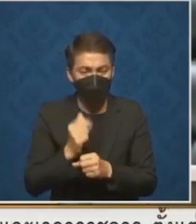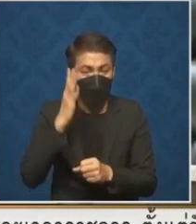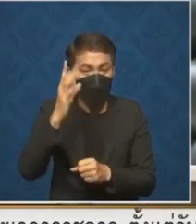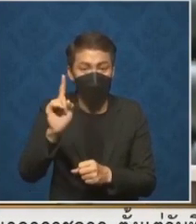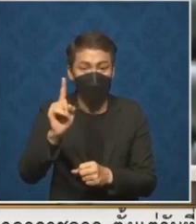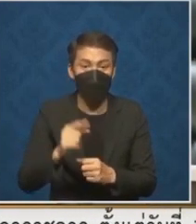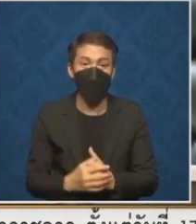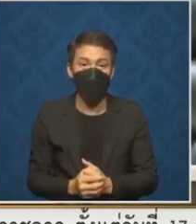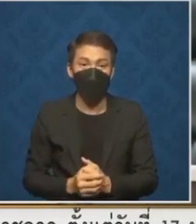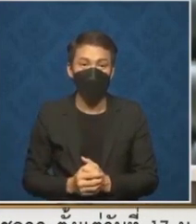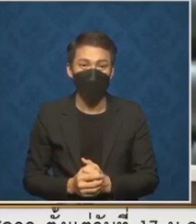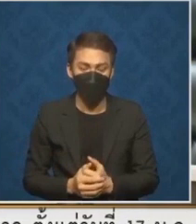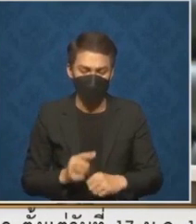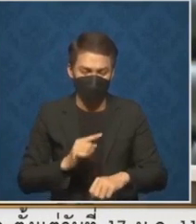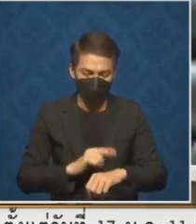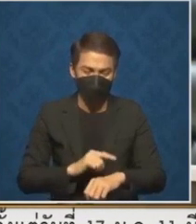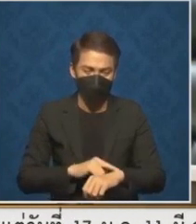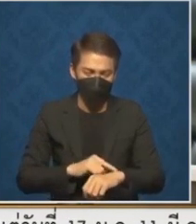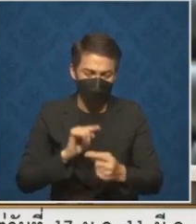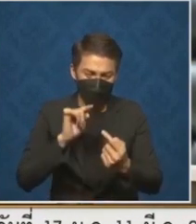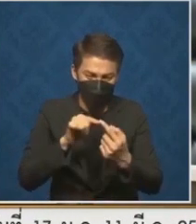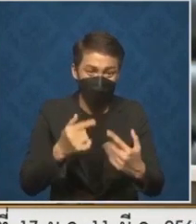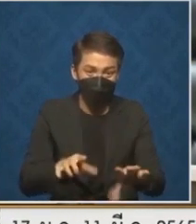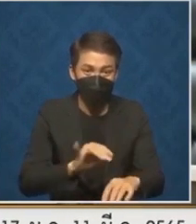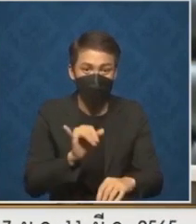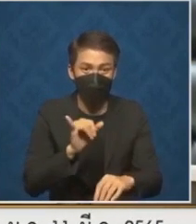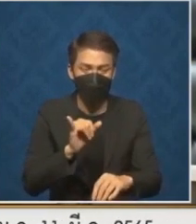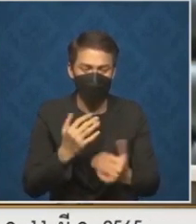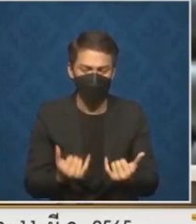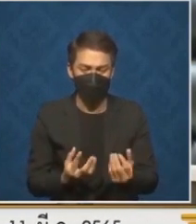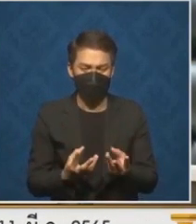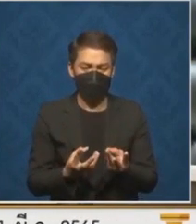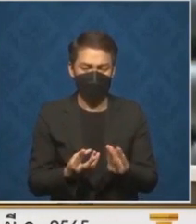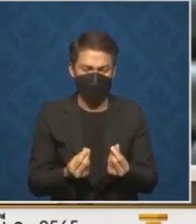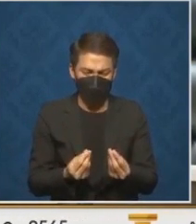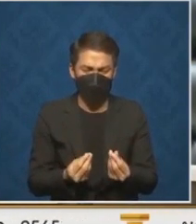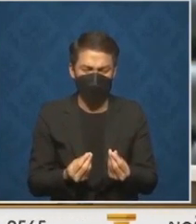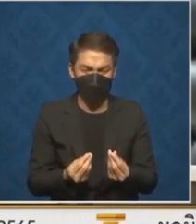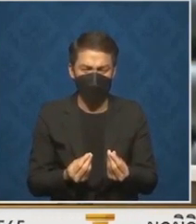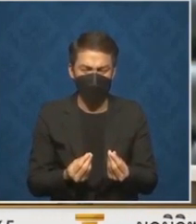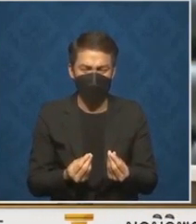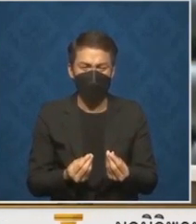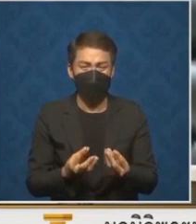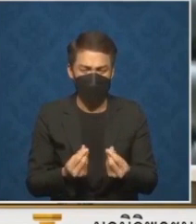ถึงเวลาเลยยัง นายกเมื่อที่ดินมักระจุกตัวอยู่แ่คน 40,000 ประคน